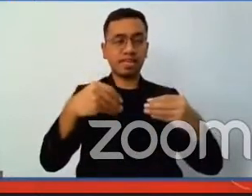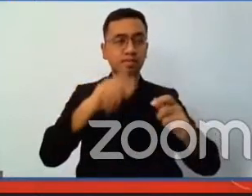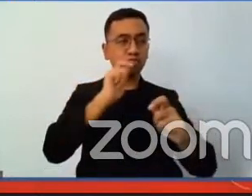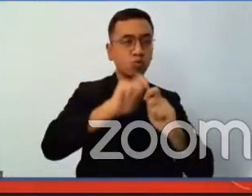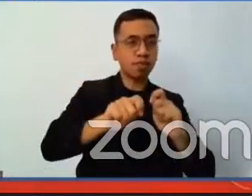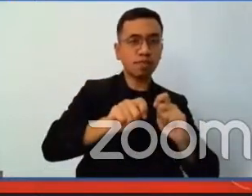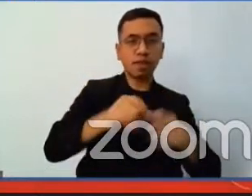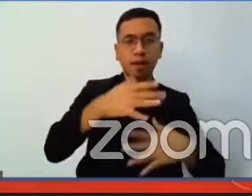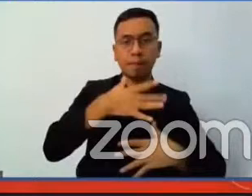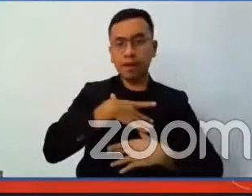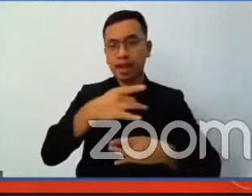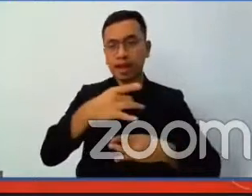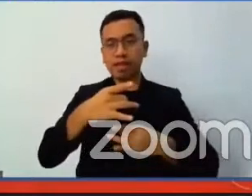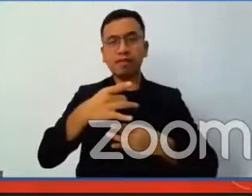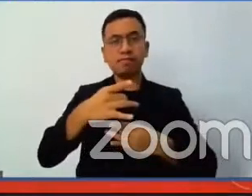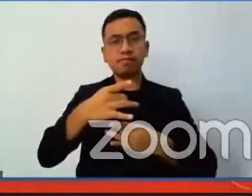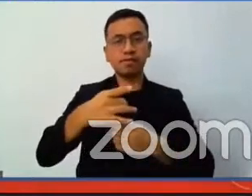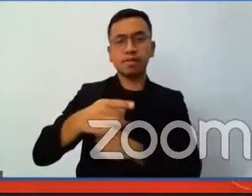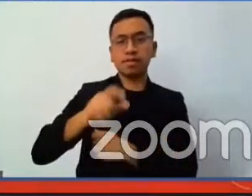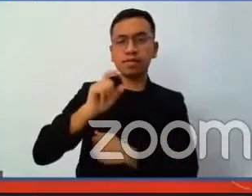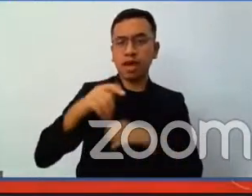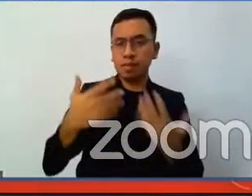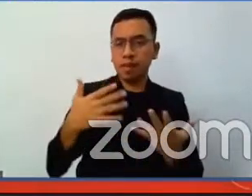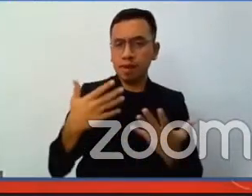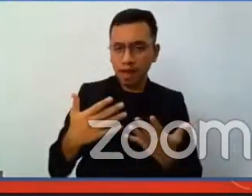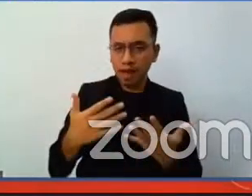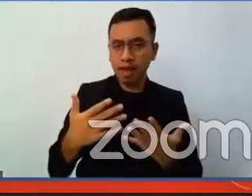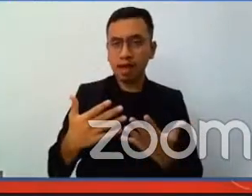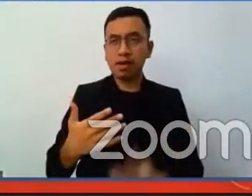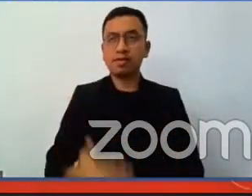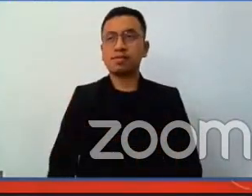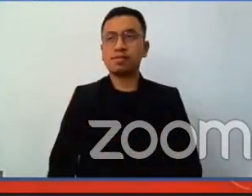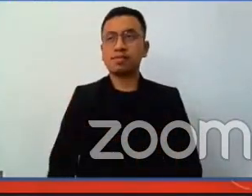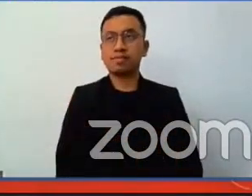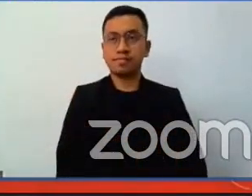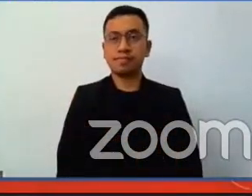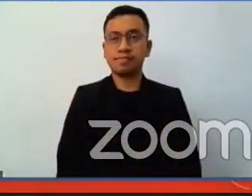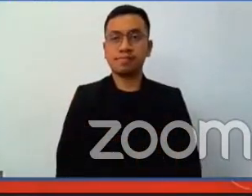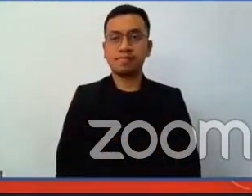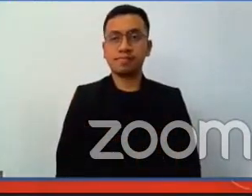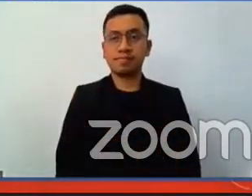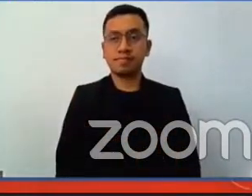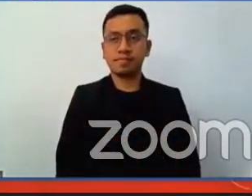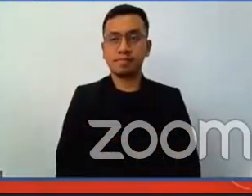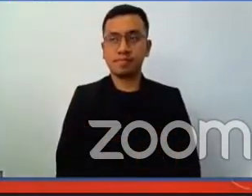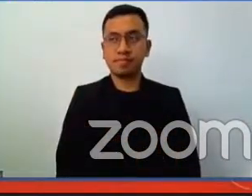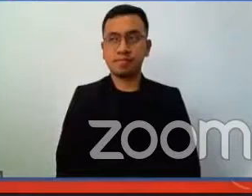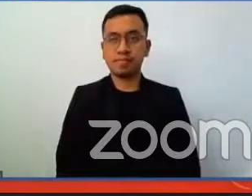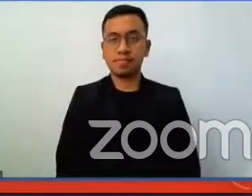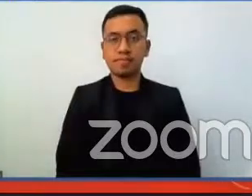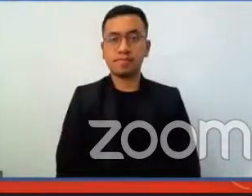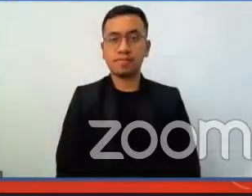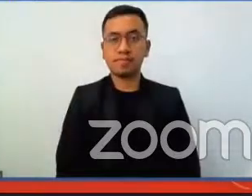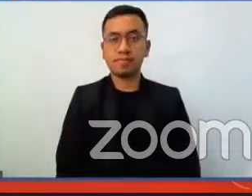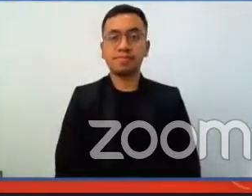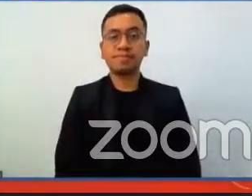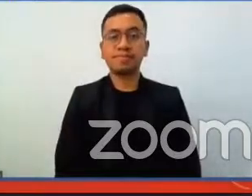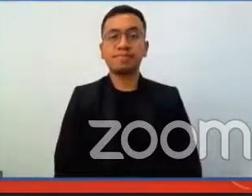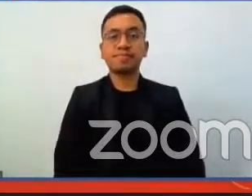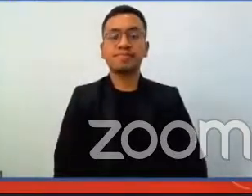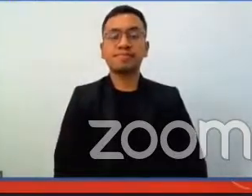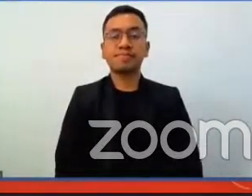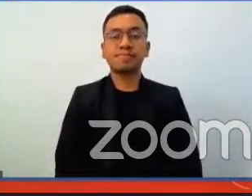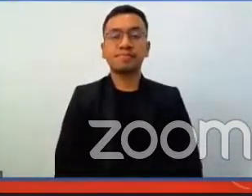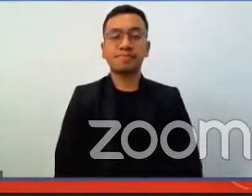interaktif lewat Laboratorium Maya supaya anak didik bisa mengikuti dengan baik? Nah, ini bagaimana Pak? Iya. Tipsnya Pak.